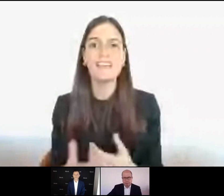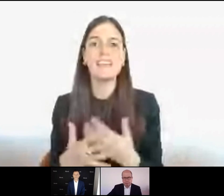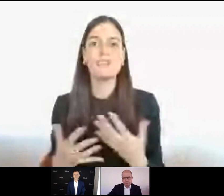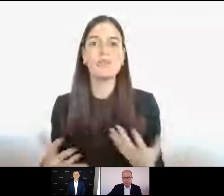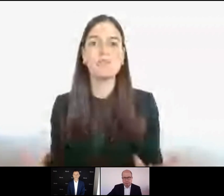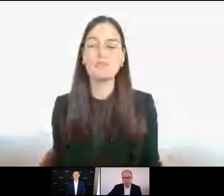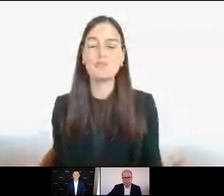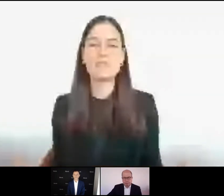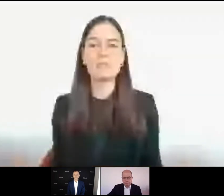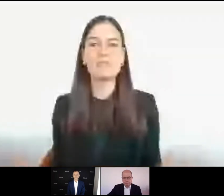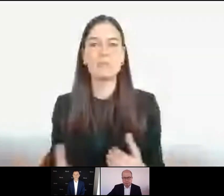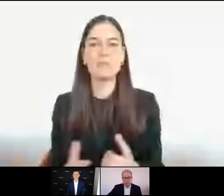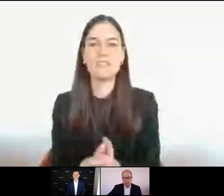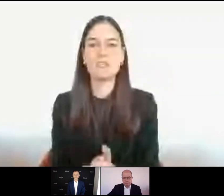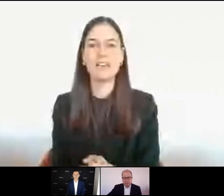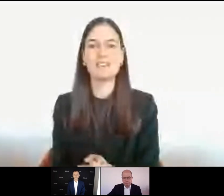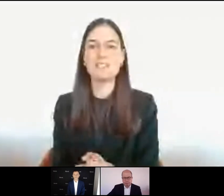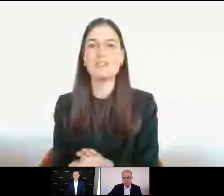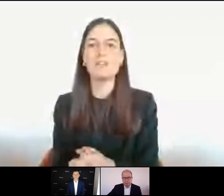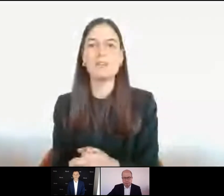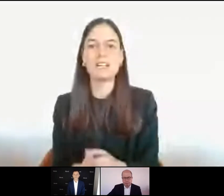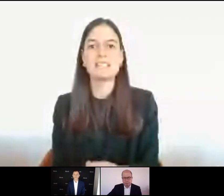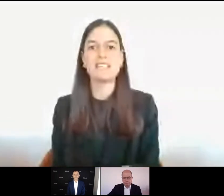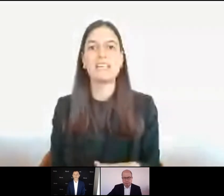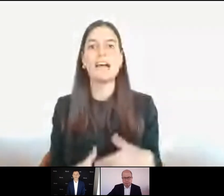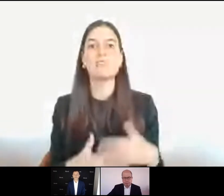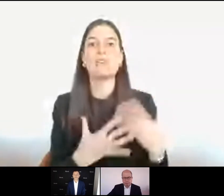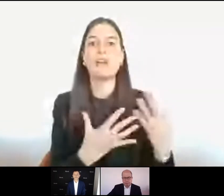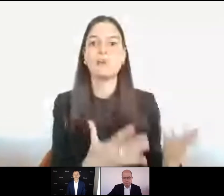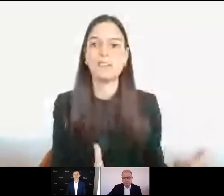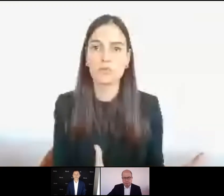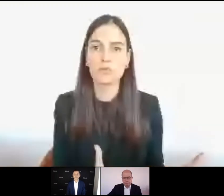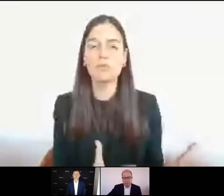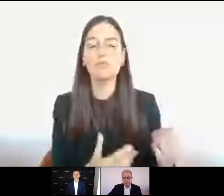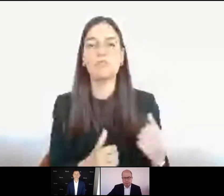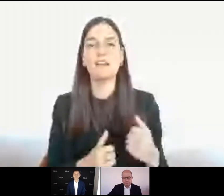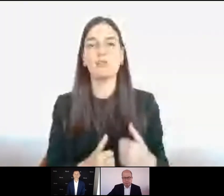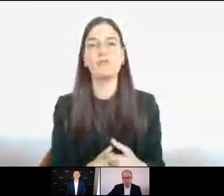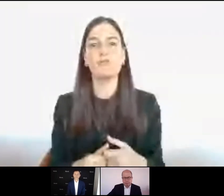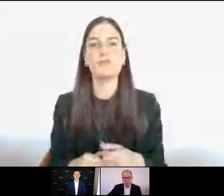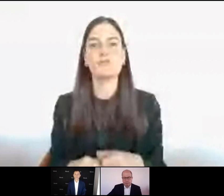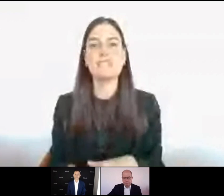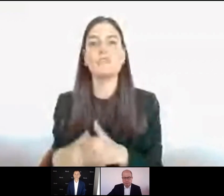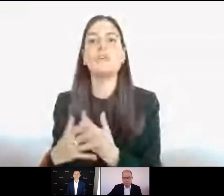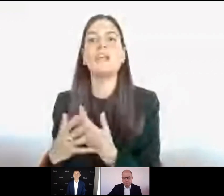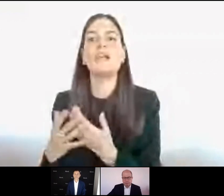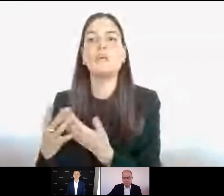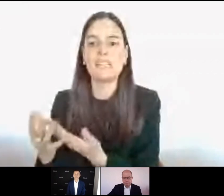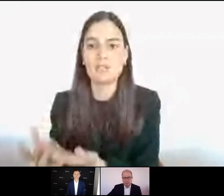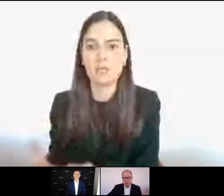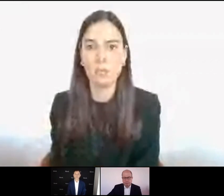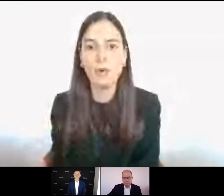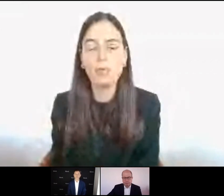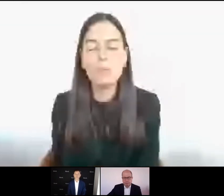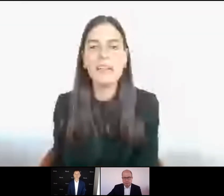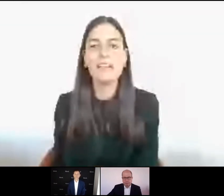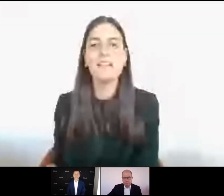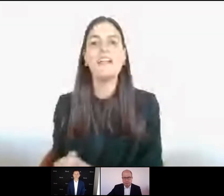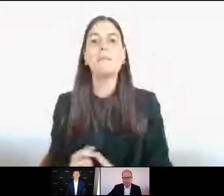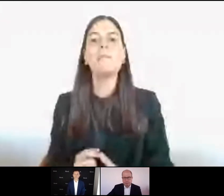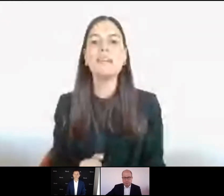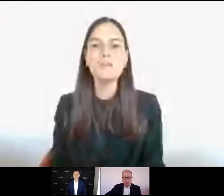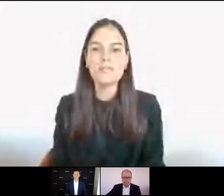acheté et du type d'immobilier locatif, d'avoir accès à de la location nue via les revenus fonciers, de la location